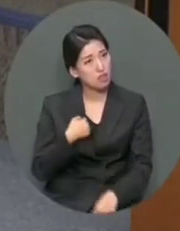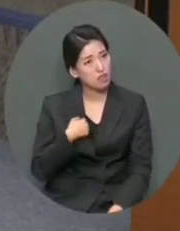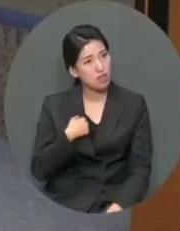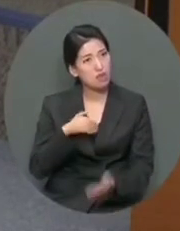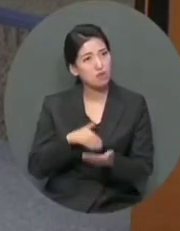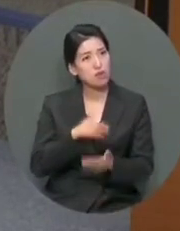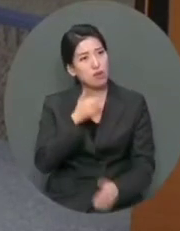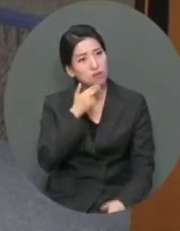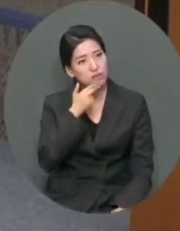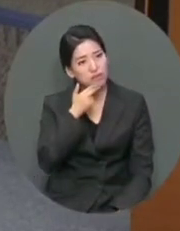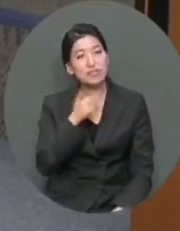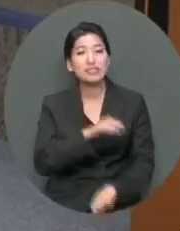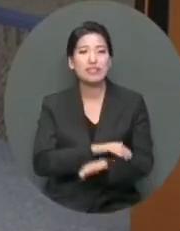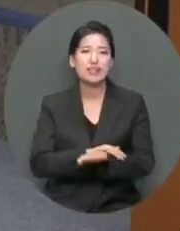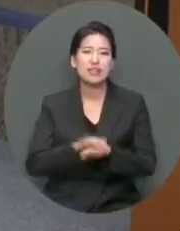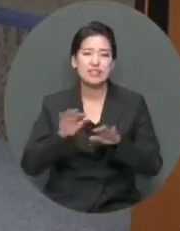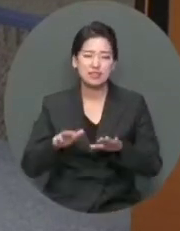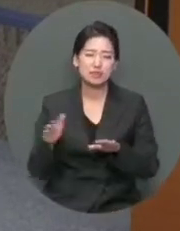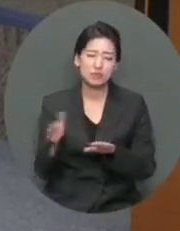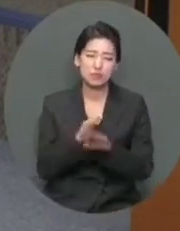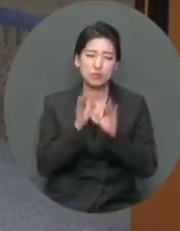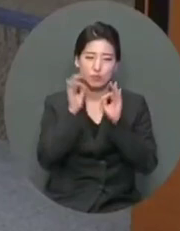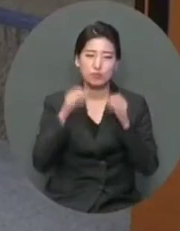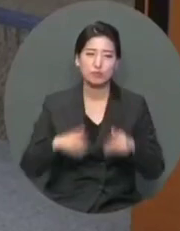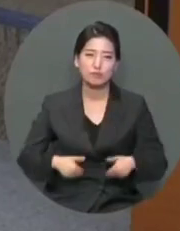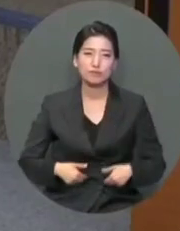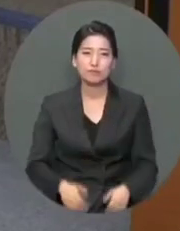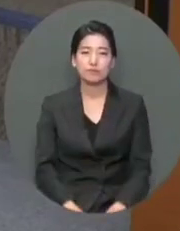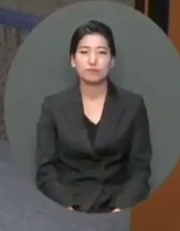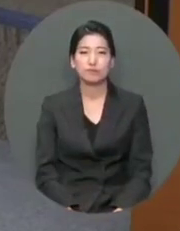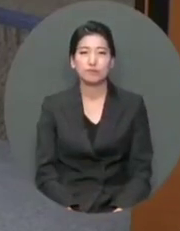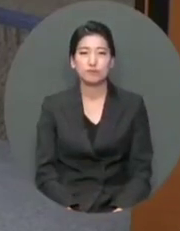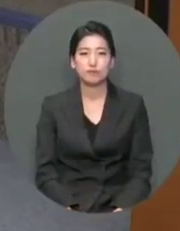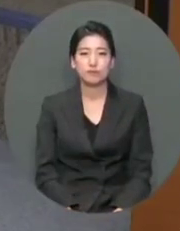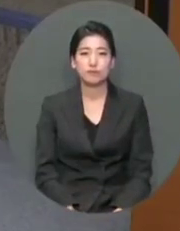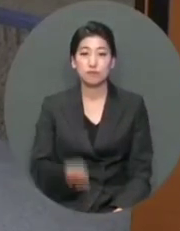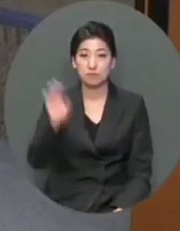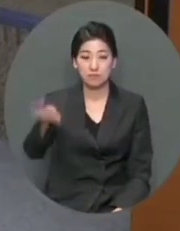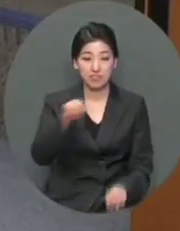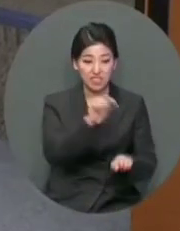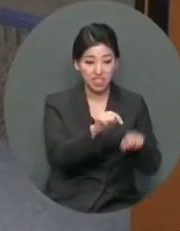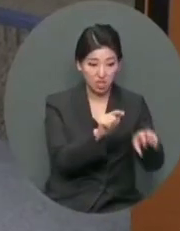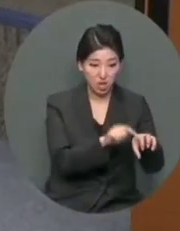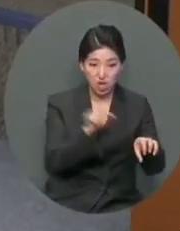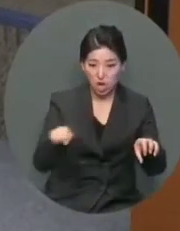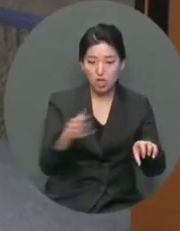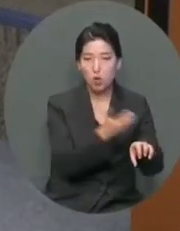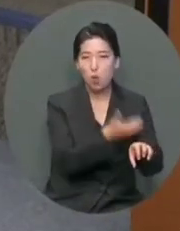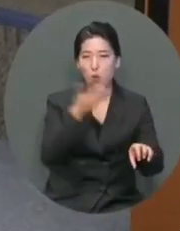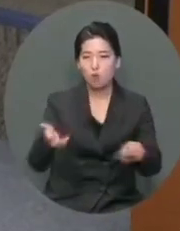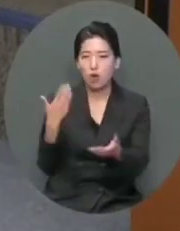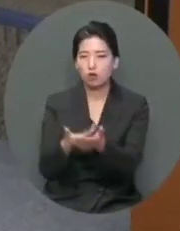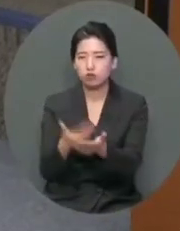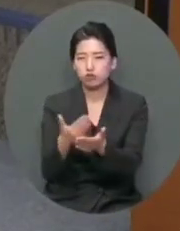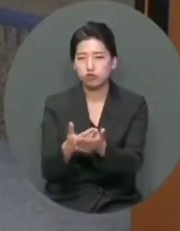후회되지 않도록 저희는 이쪽에 있던 걸 이쪽으로 옮겨달라고 말하지 않습니다. 저희들이 원하는 것은